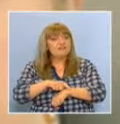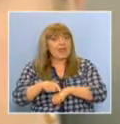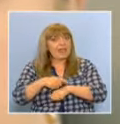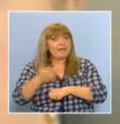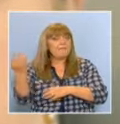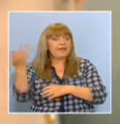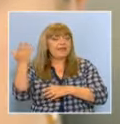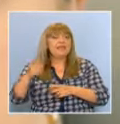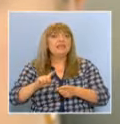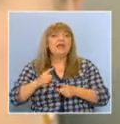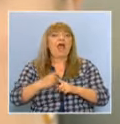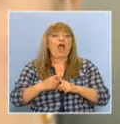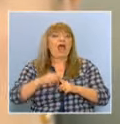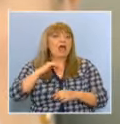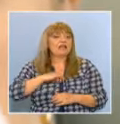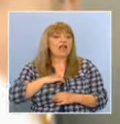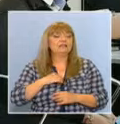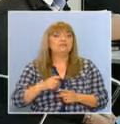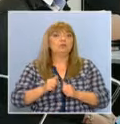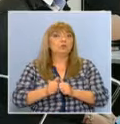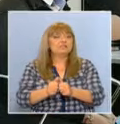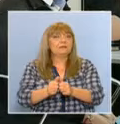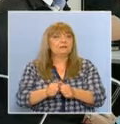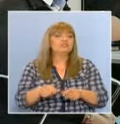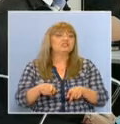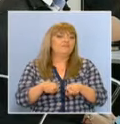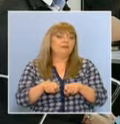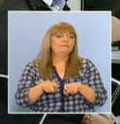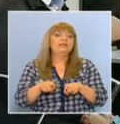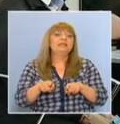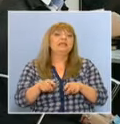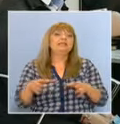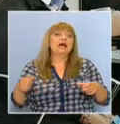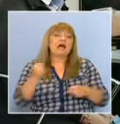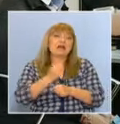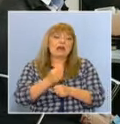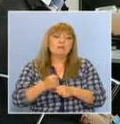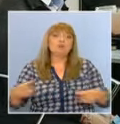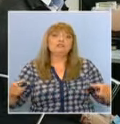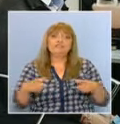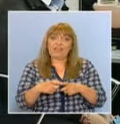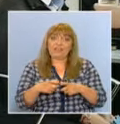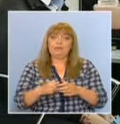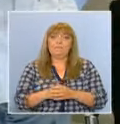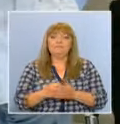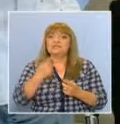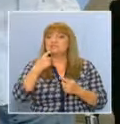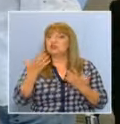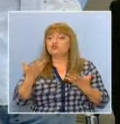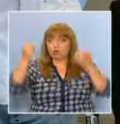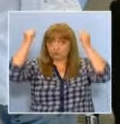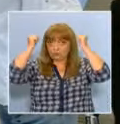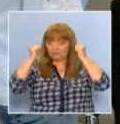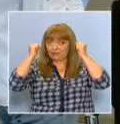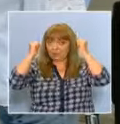което съпътства и изгражда такъв и съответно да се научат да работят в екип. Защото перукера